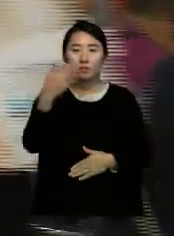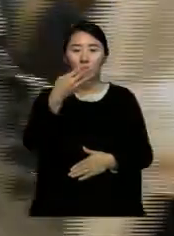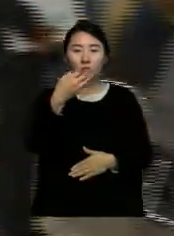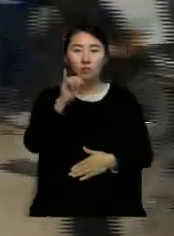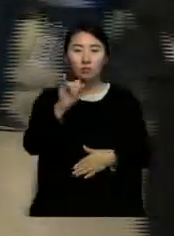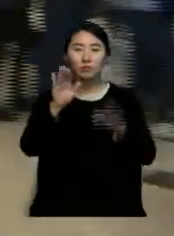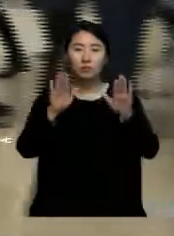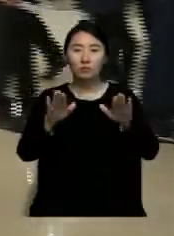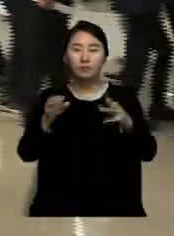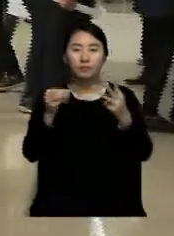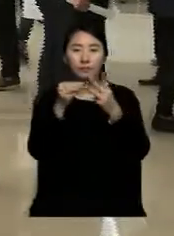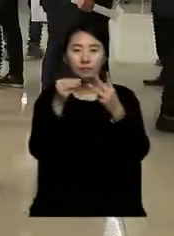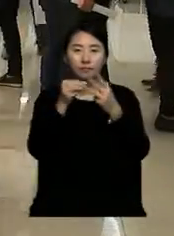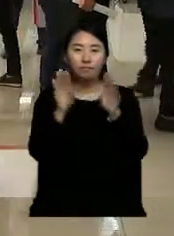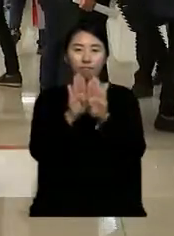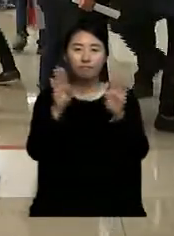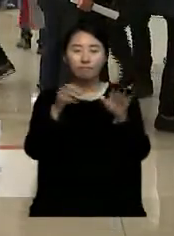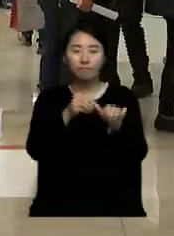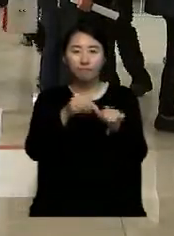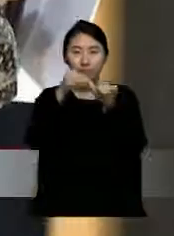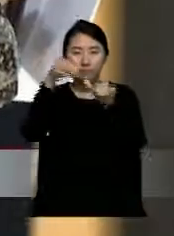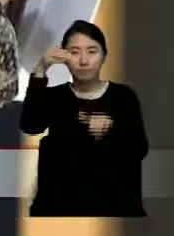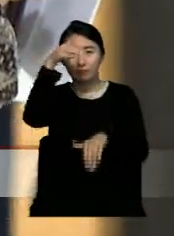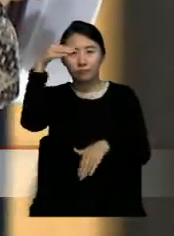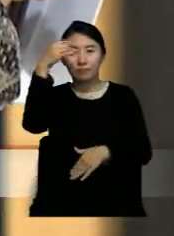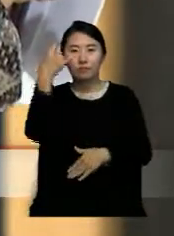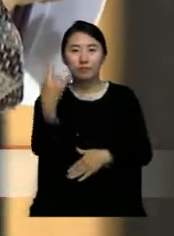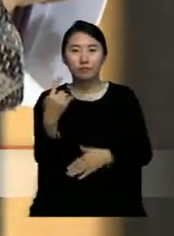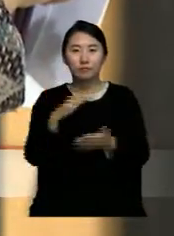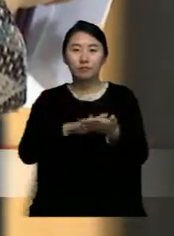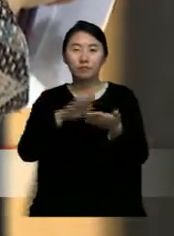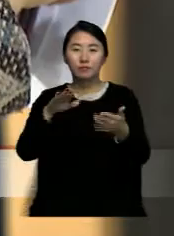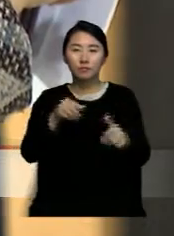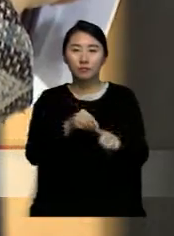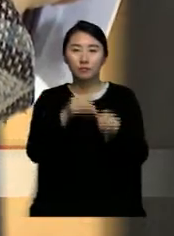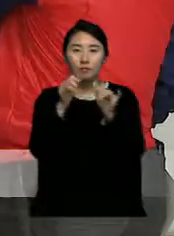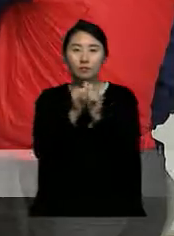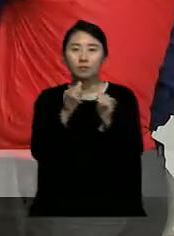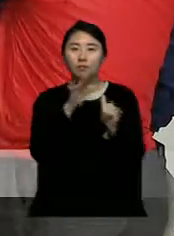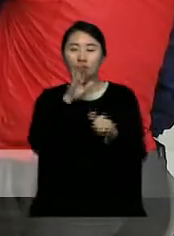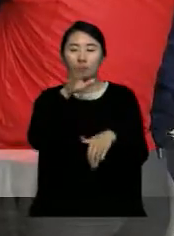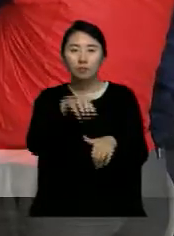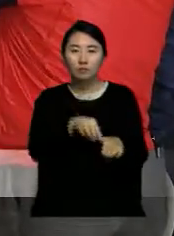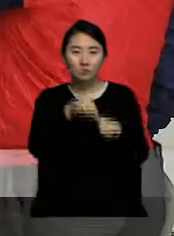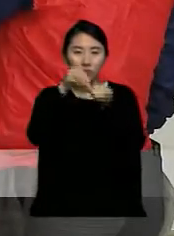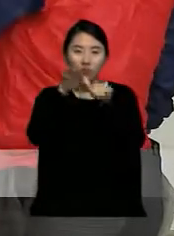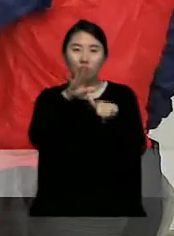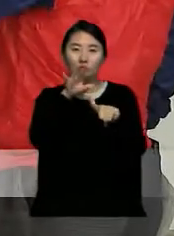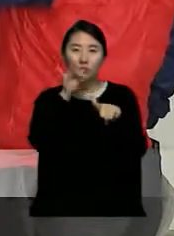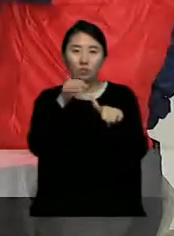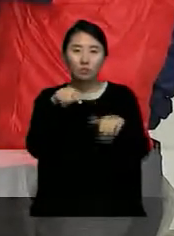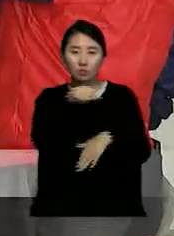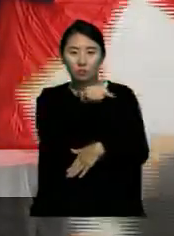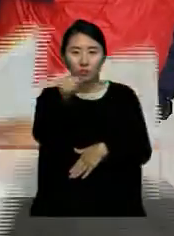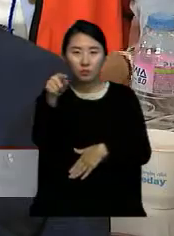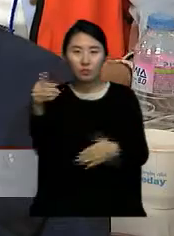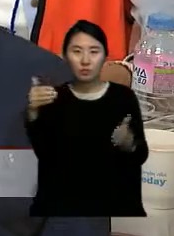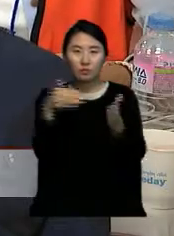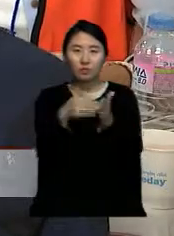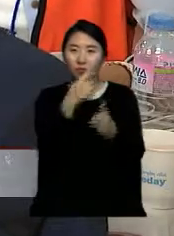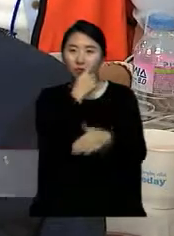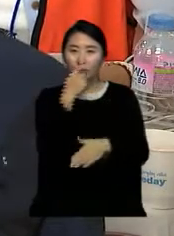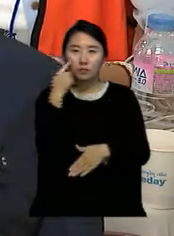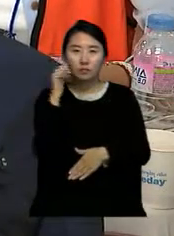구리시에서 올해 세 번째 열리는 채용 박람회입니다. 구직자는 현장 채용은 물론 간접 채용까지 확인하고